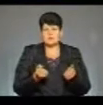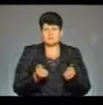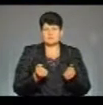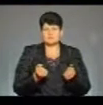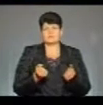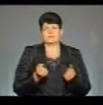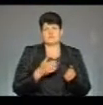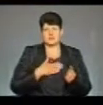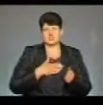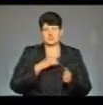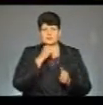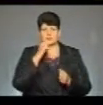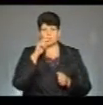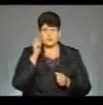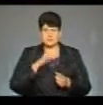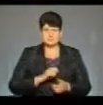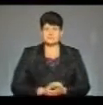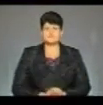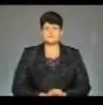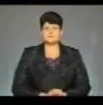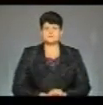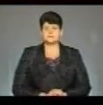наших дідів українців.